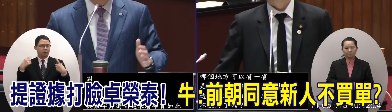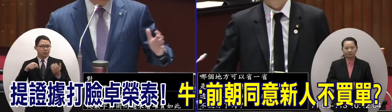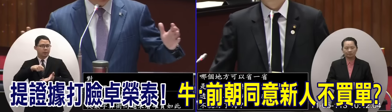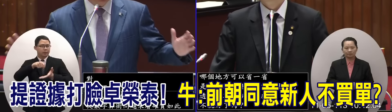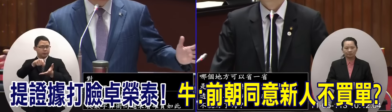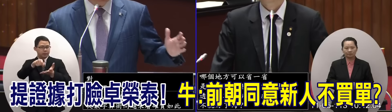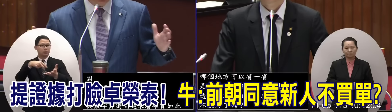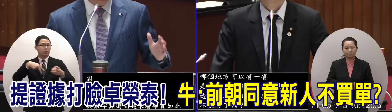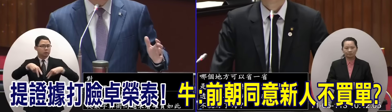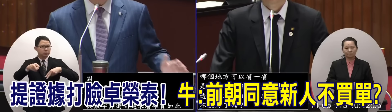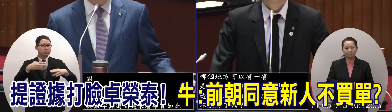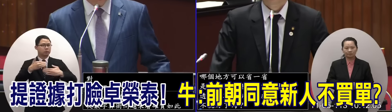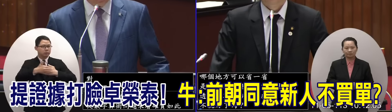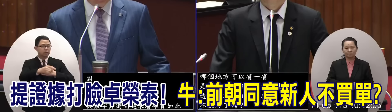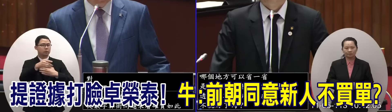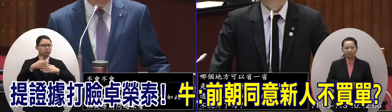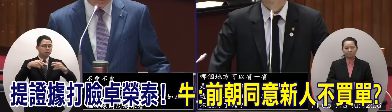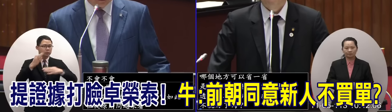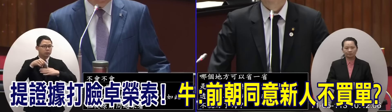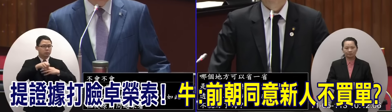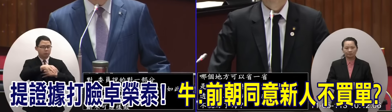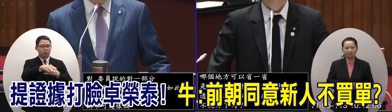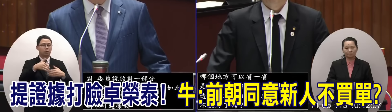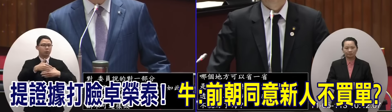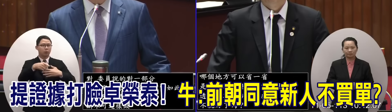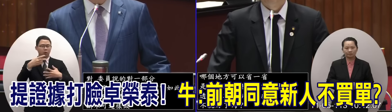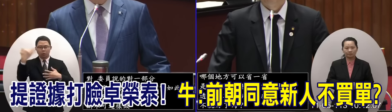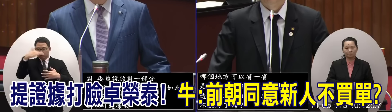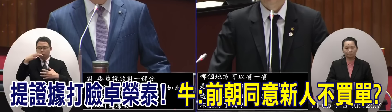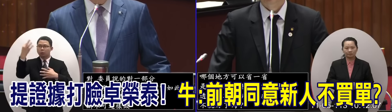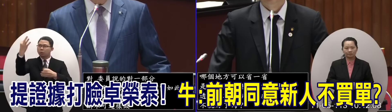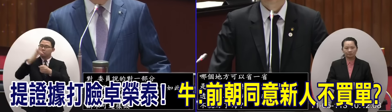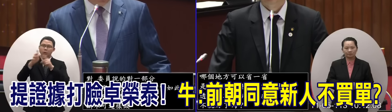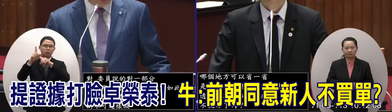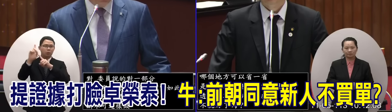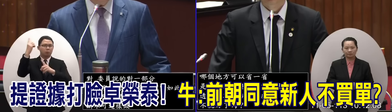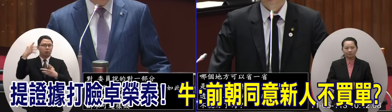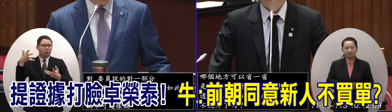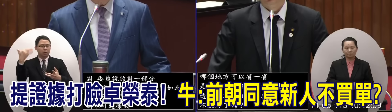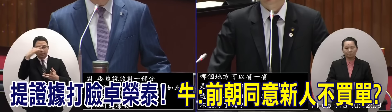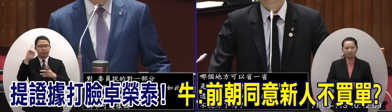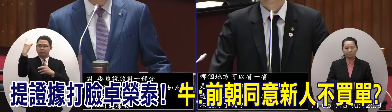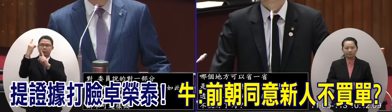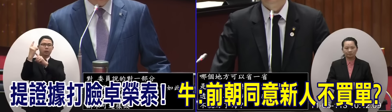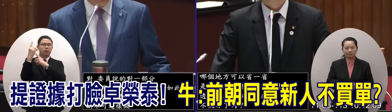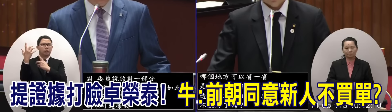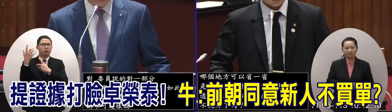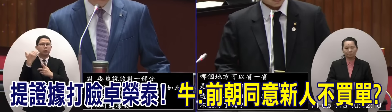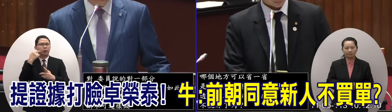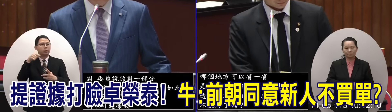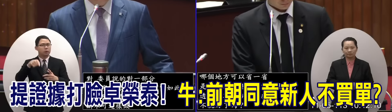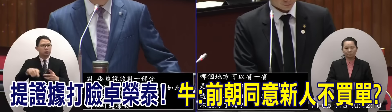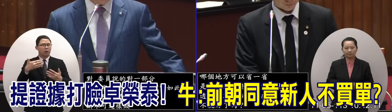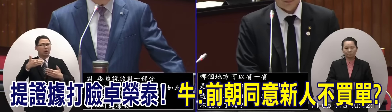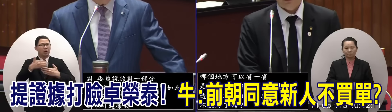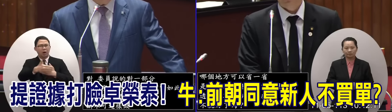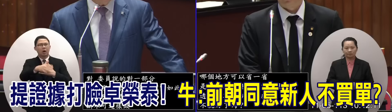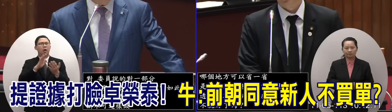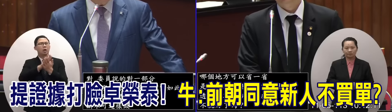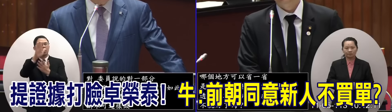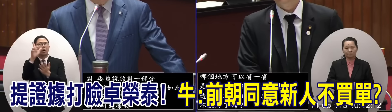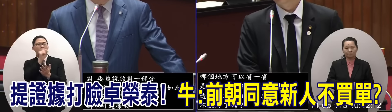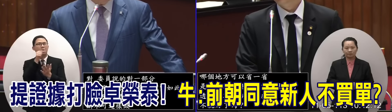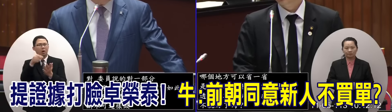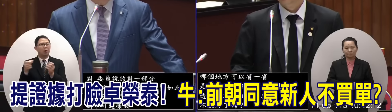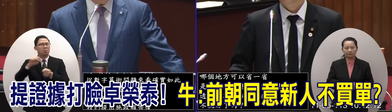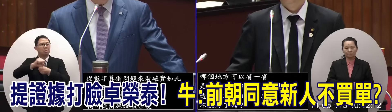告之外，突然多出来的一个金、一个政策、一笔预算。那如果这个形成一个可行的惯例，将来行政院